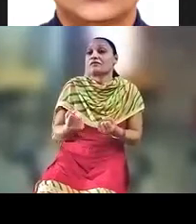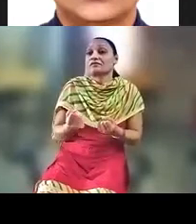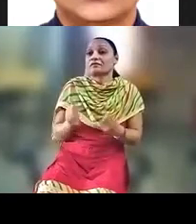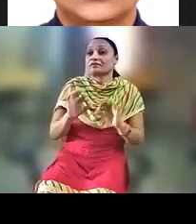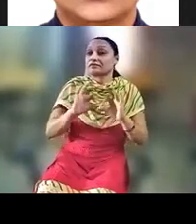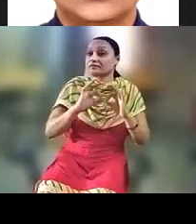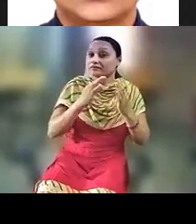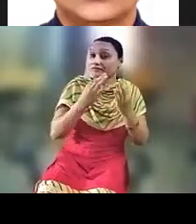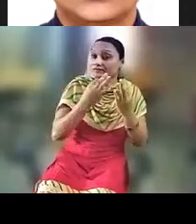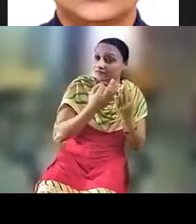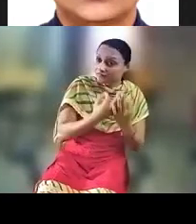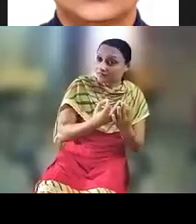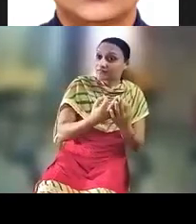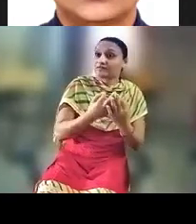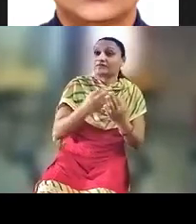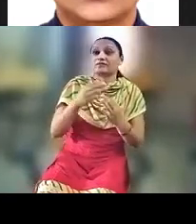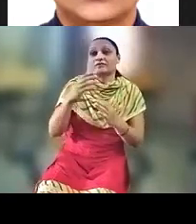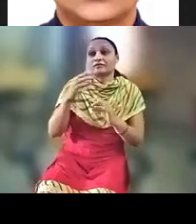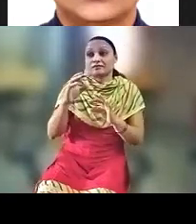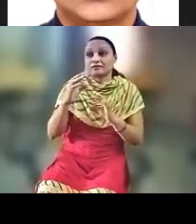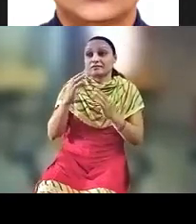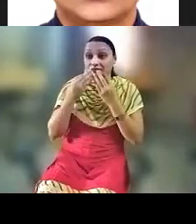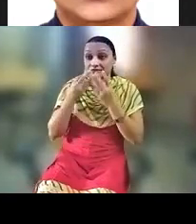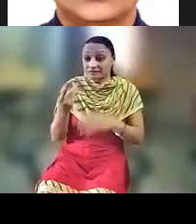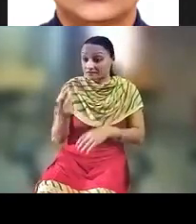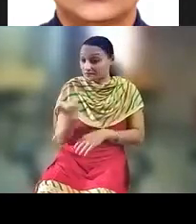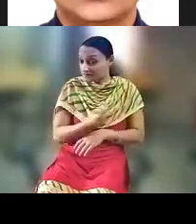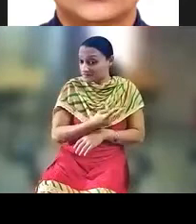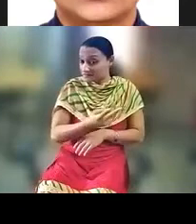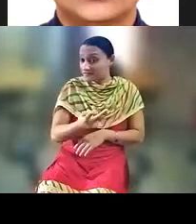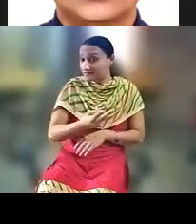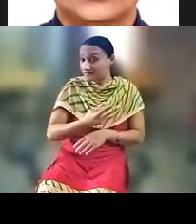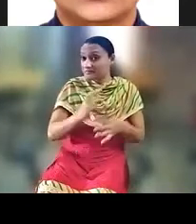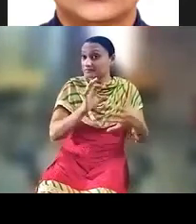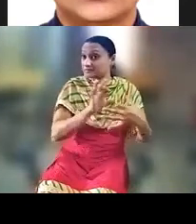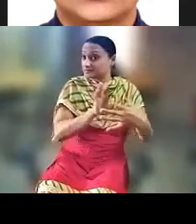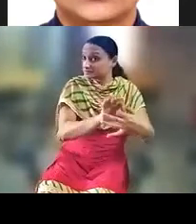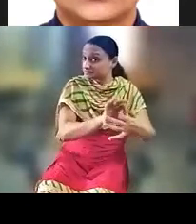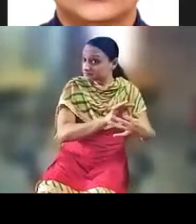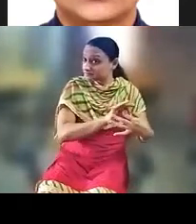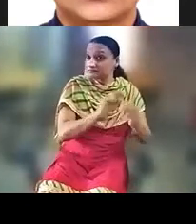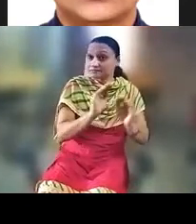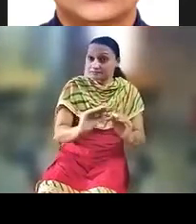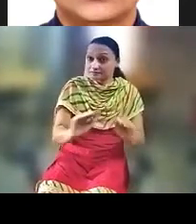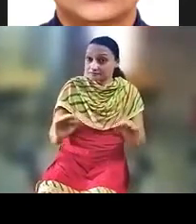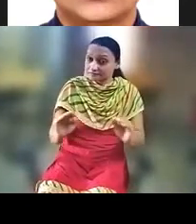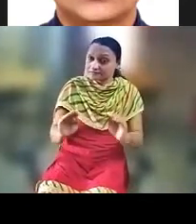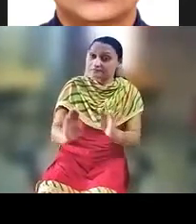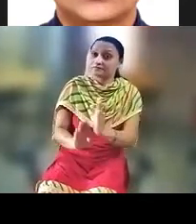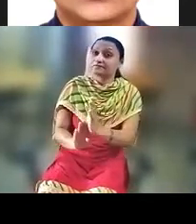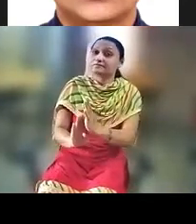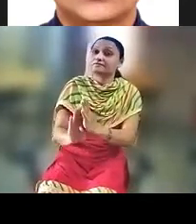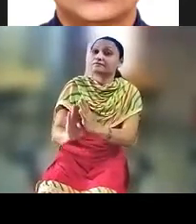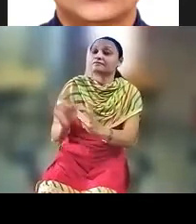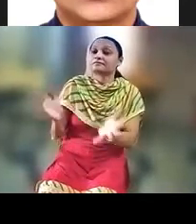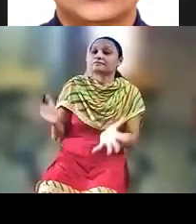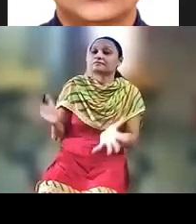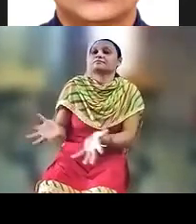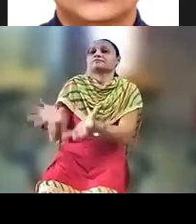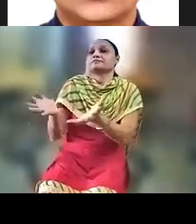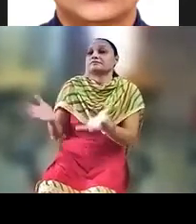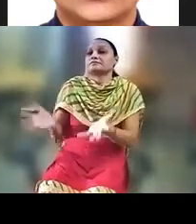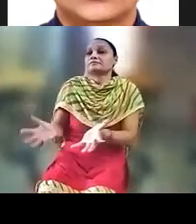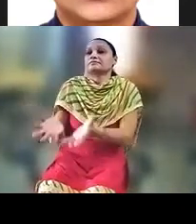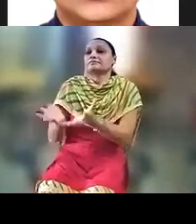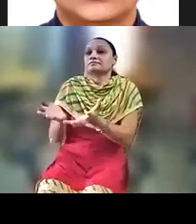स्कूल का डायड है, मतलब फैमिली और स्कूल दोनों को मिलकर के बच्चों की ग्रोथ को सपोर्ट करना होगा। और इस